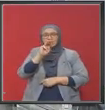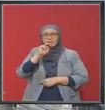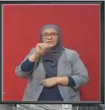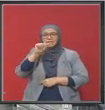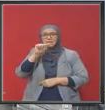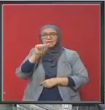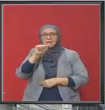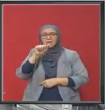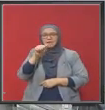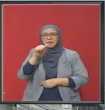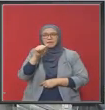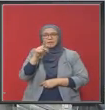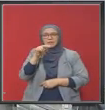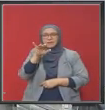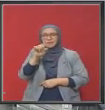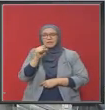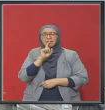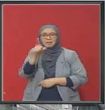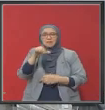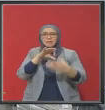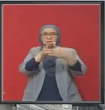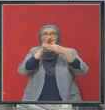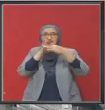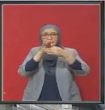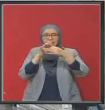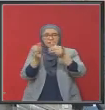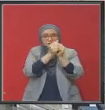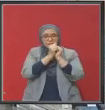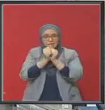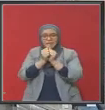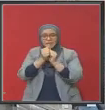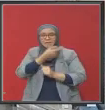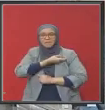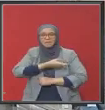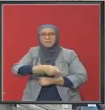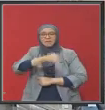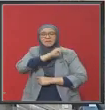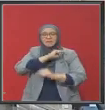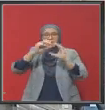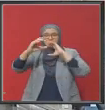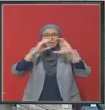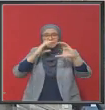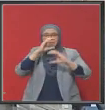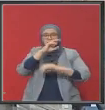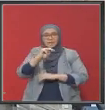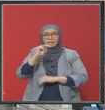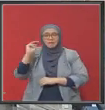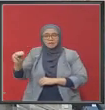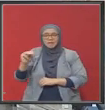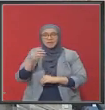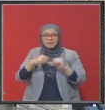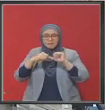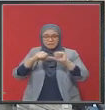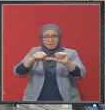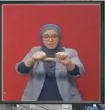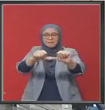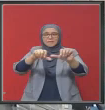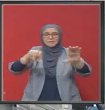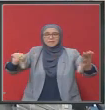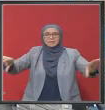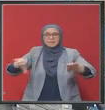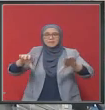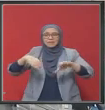memang kalibrasi dan kerjasama bersama dengan Kementerian komunikasi dan multimedia ini sedang kita